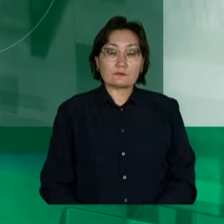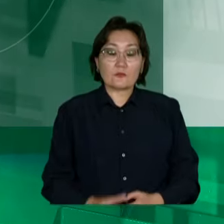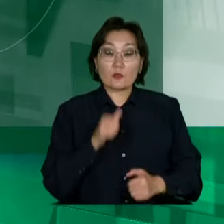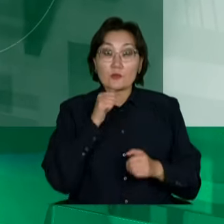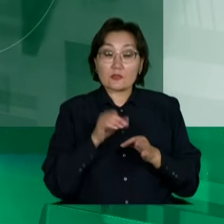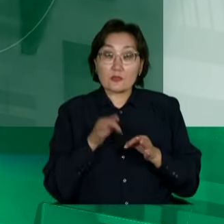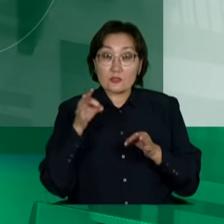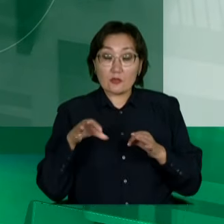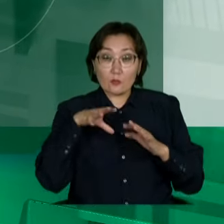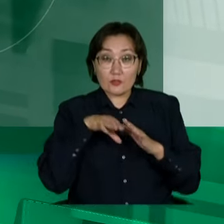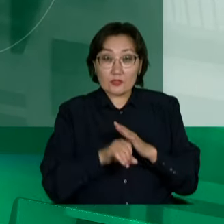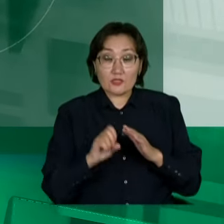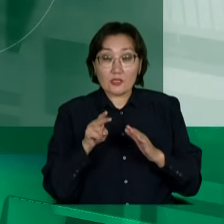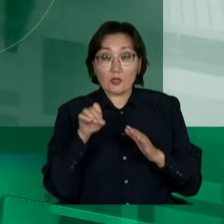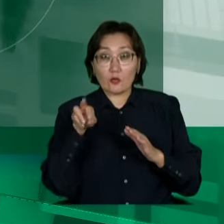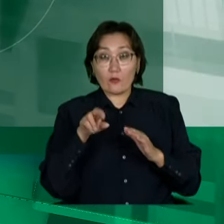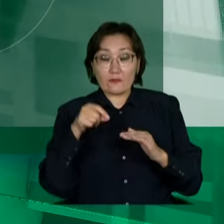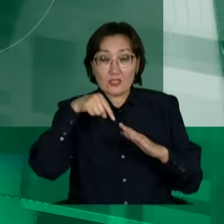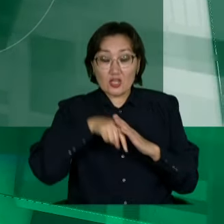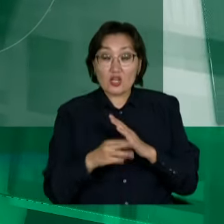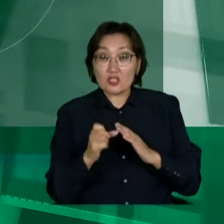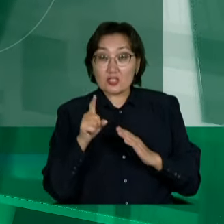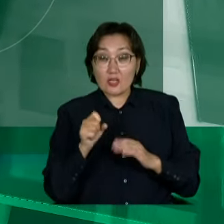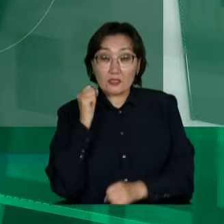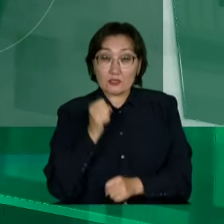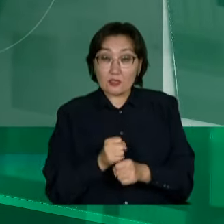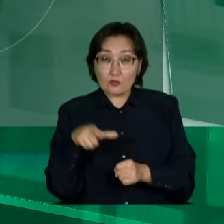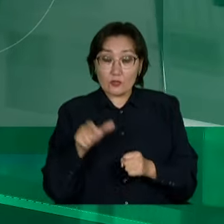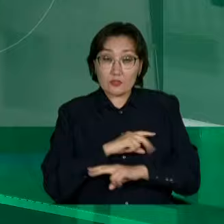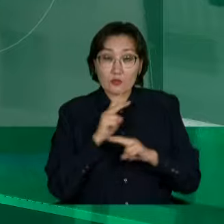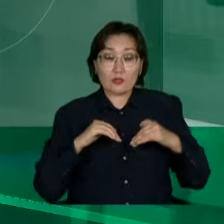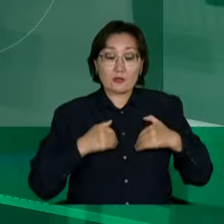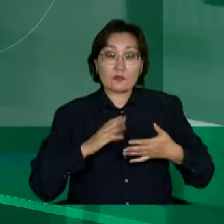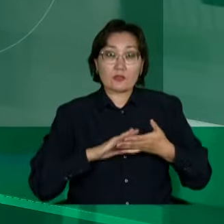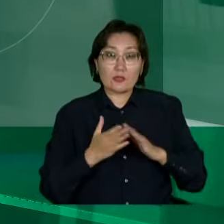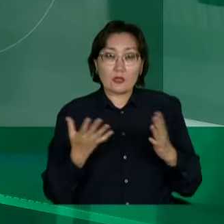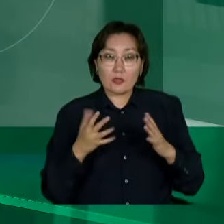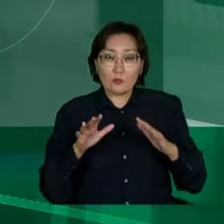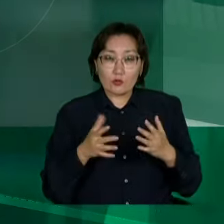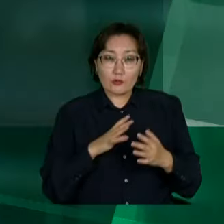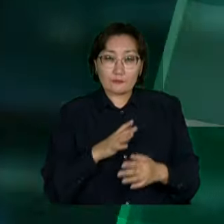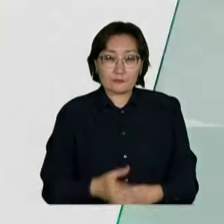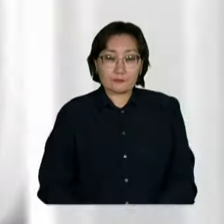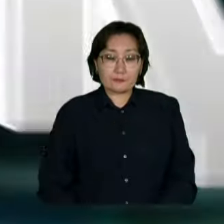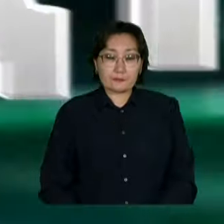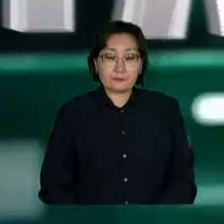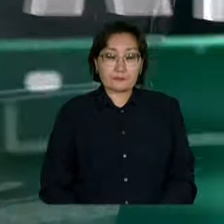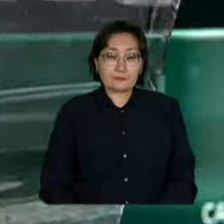Қостанай облысына қарасты Соколовская шахтасында жұмысшы қаза тапты. Қайғылы жағдай қалай болған?